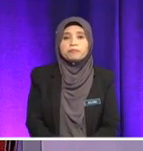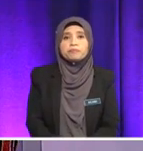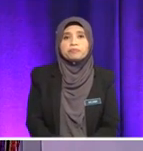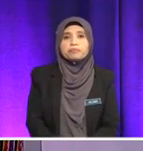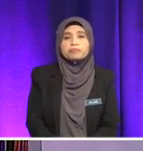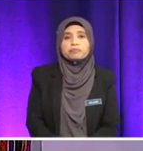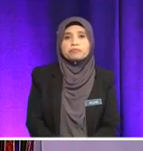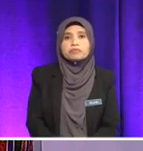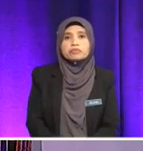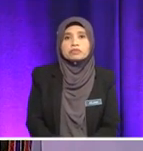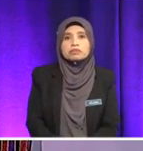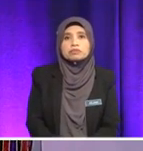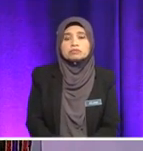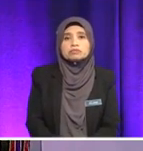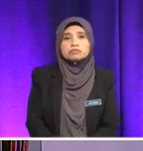memang